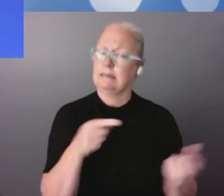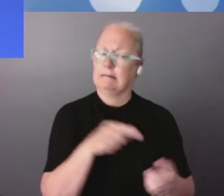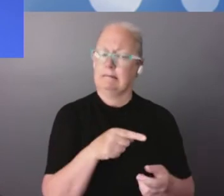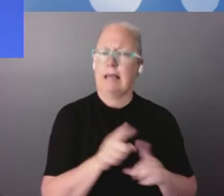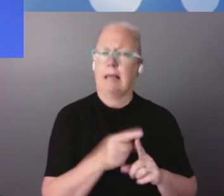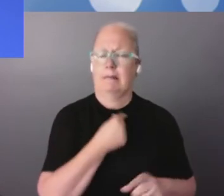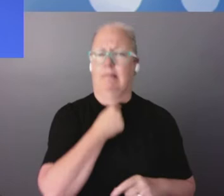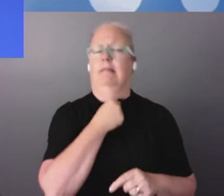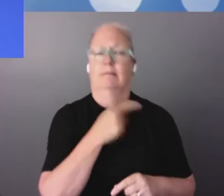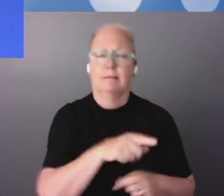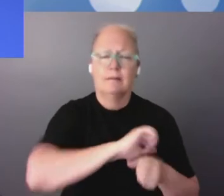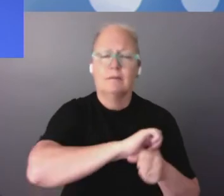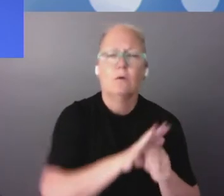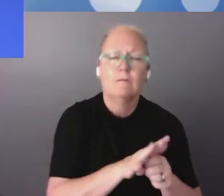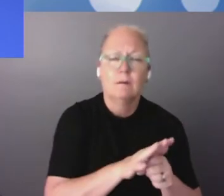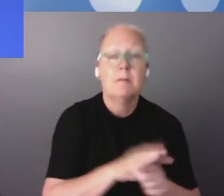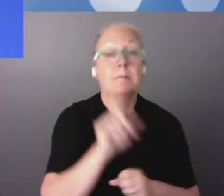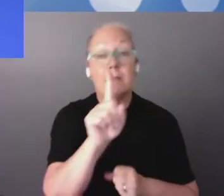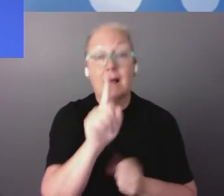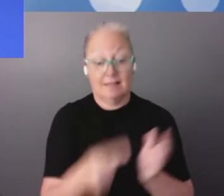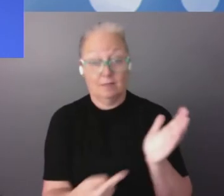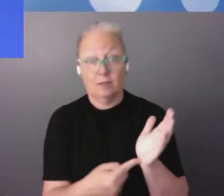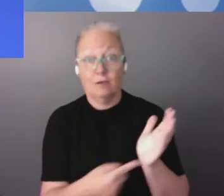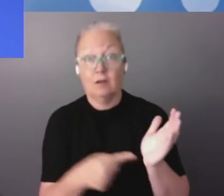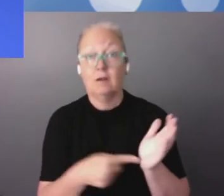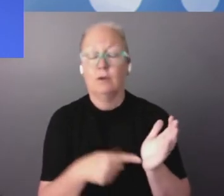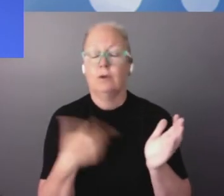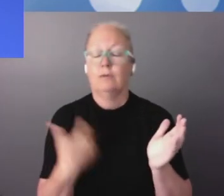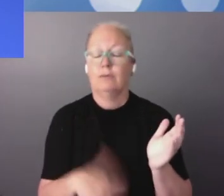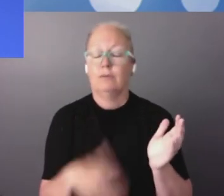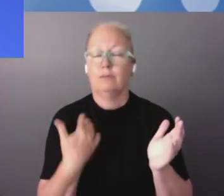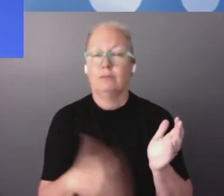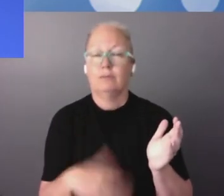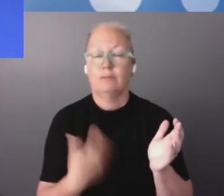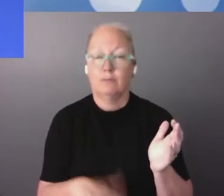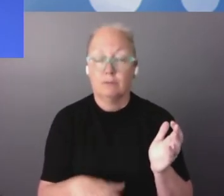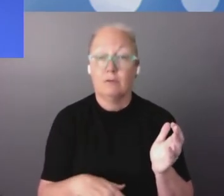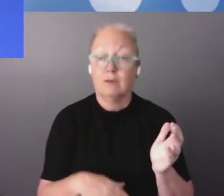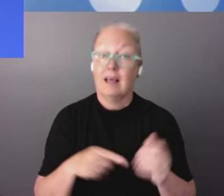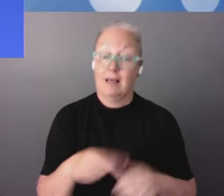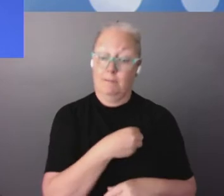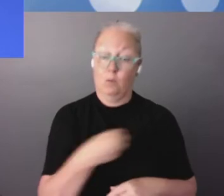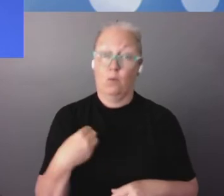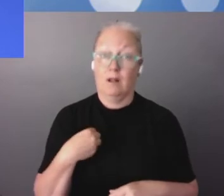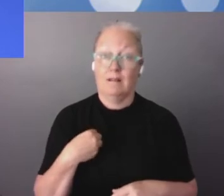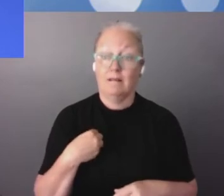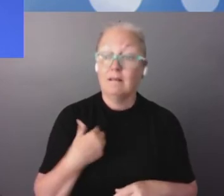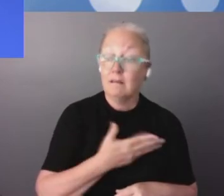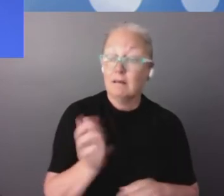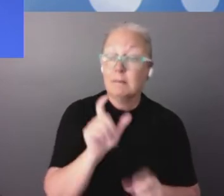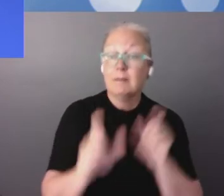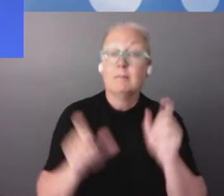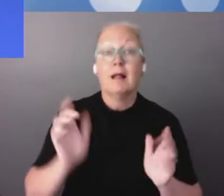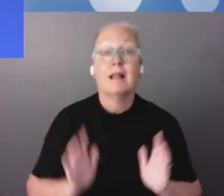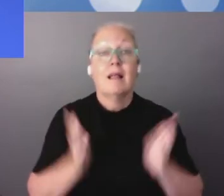tout ça a sauvé beaucoup de vies en Pologne, où ces solutions, nous les avons mises en œuvre à temps. Ça, c'est les